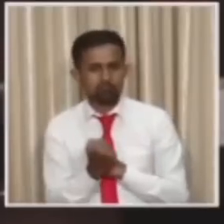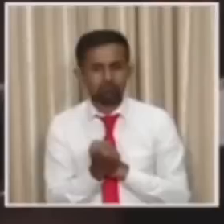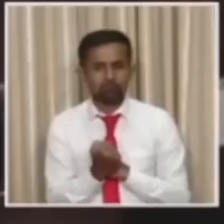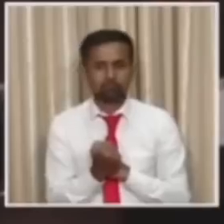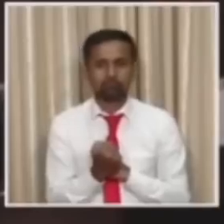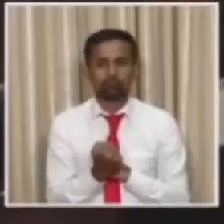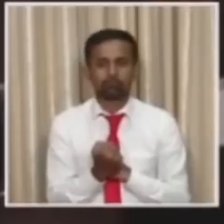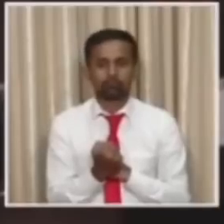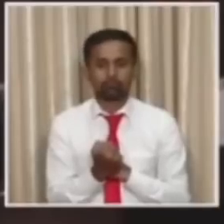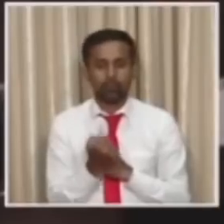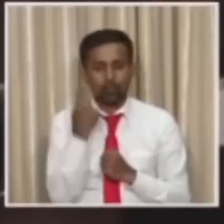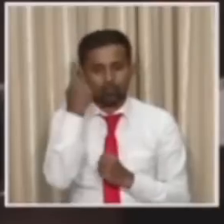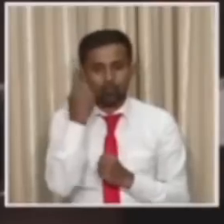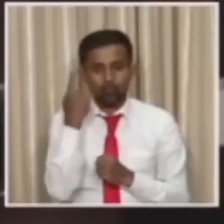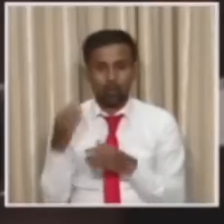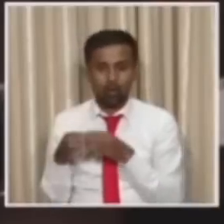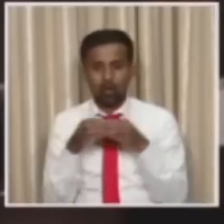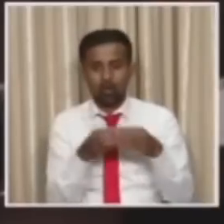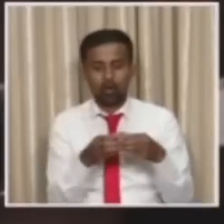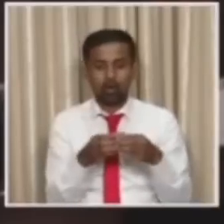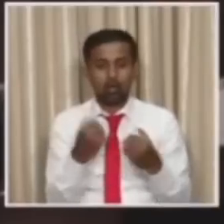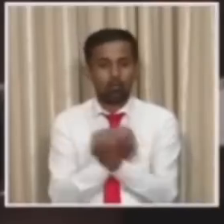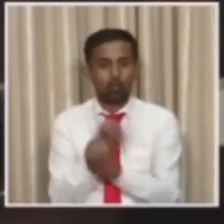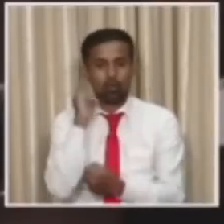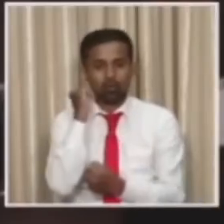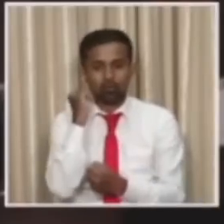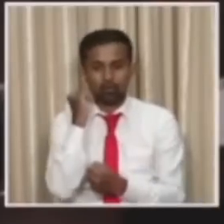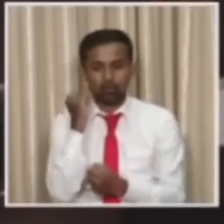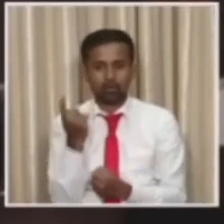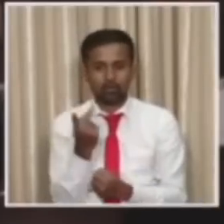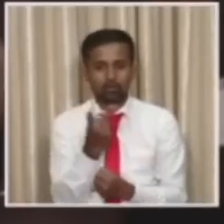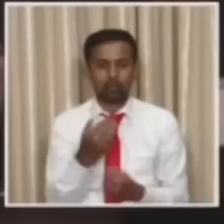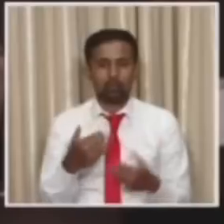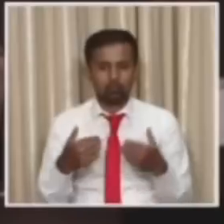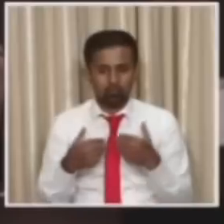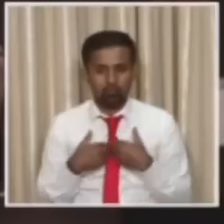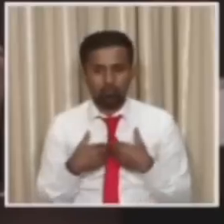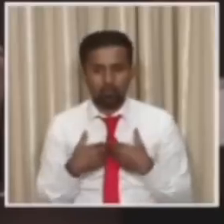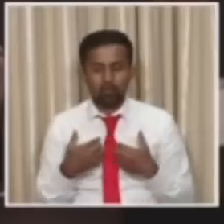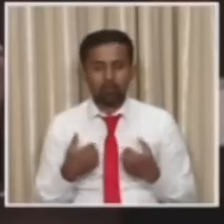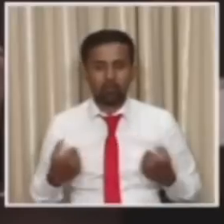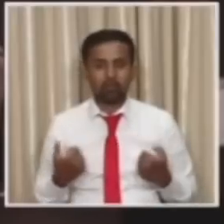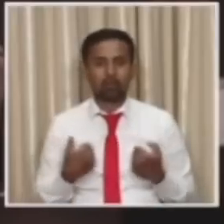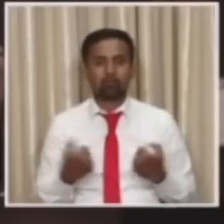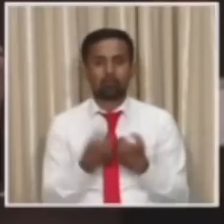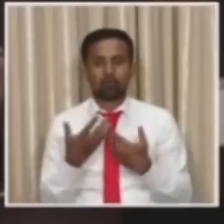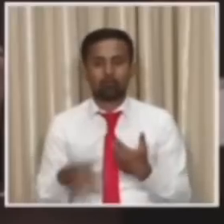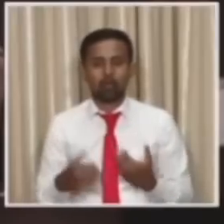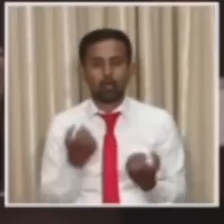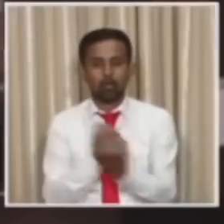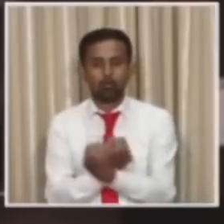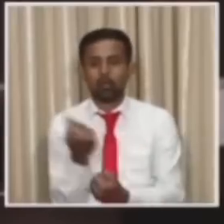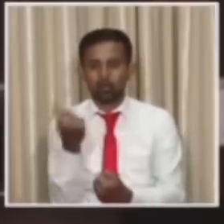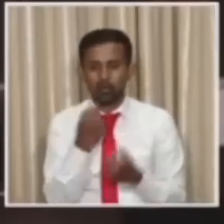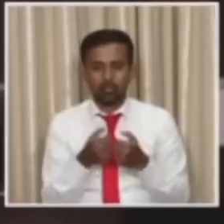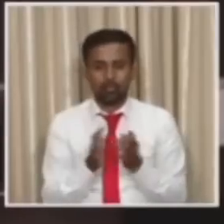புலனாய்வுத்துறை அந்த புலனாய்வுத்துறை போலீஸ் ஊடகம் நான் எத்தனையோ தரம் முரண்பட்டிருக்கேன் போலீசாரோடு போலீசாரண்ட அவங்களை அடையாளப்படுத்தாமல் தாங்கள் ஒரு சீருடை